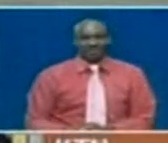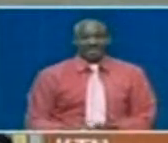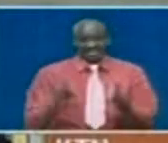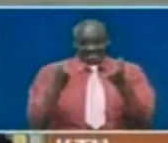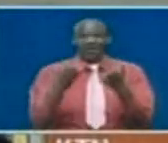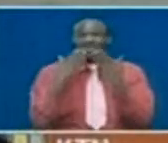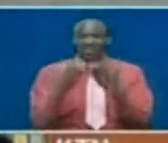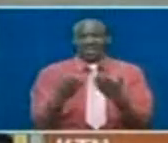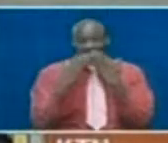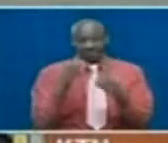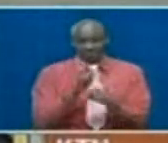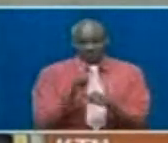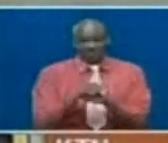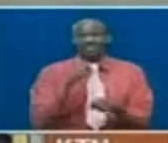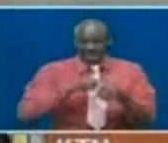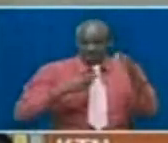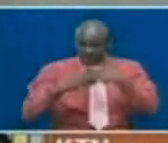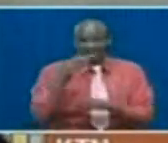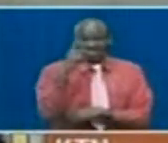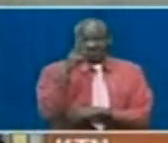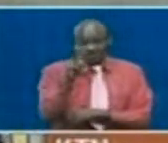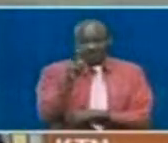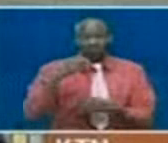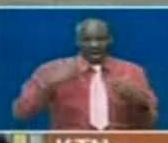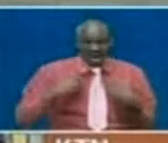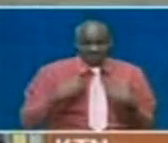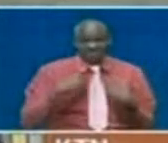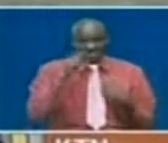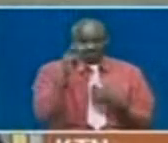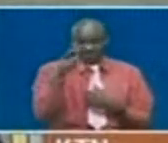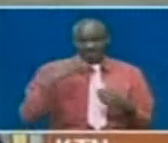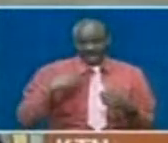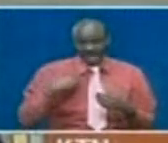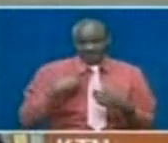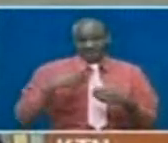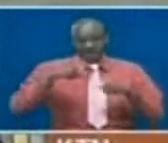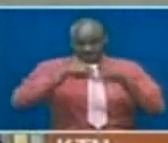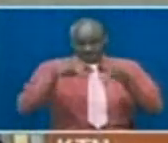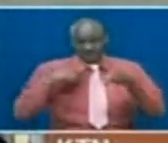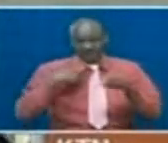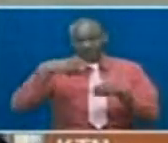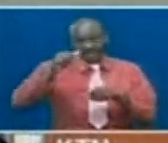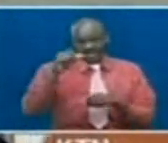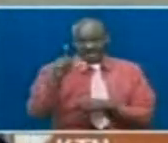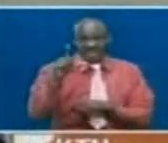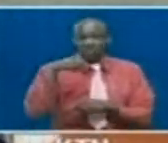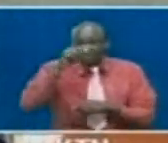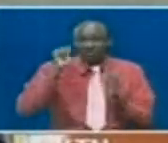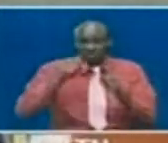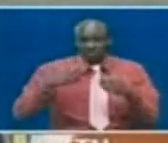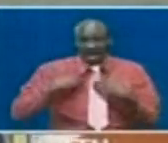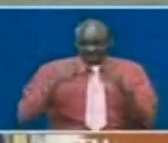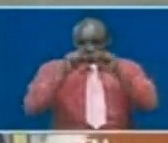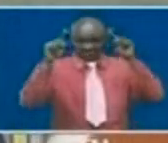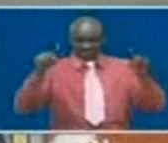Na mtazamaji, unaponunua televisheni yako, kasha linaloshikilia televisheni hiyo maarufu kama panel kwa lugha ya kimombo, umewahi kujiuliza je, lina